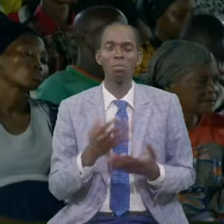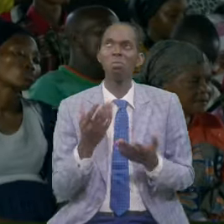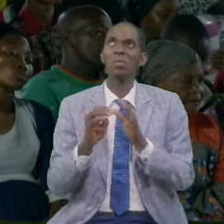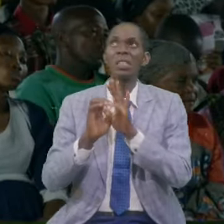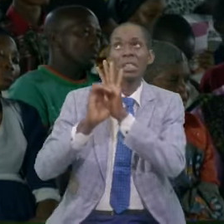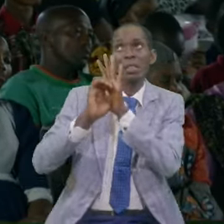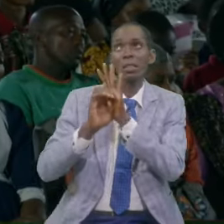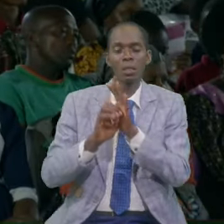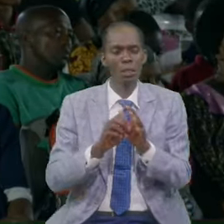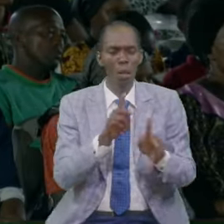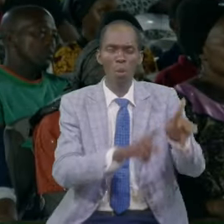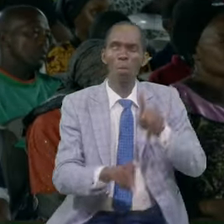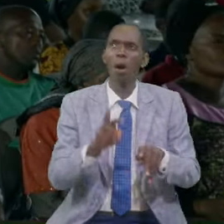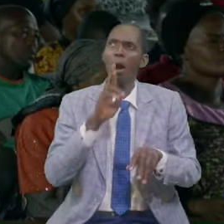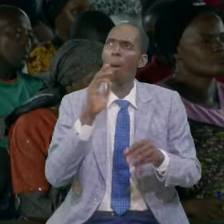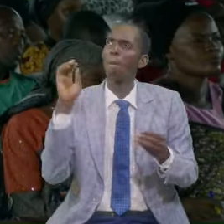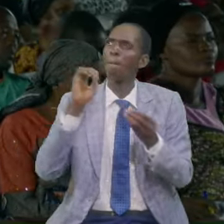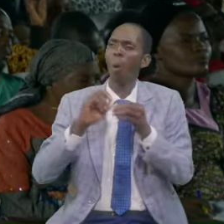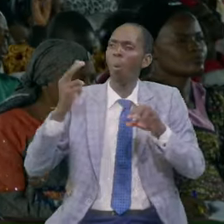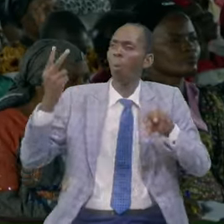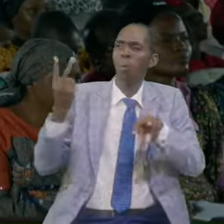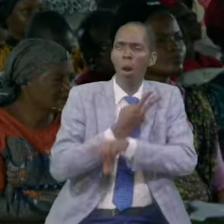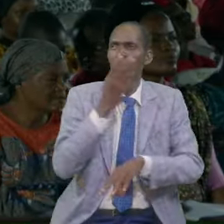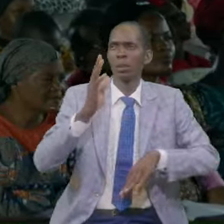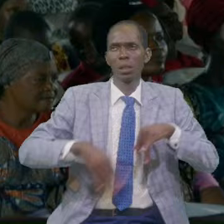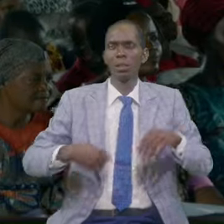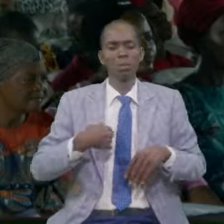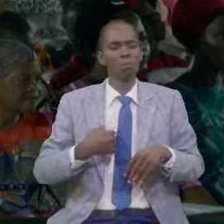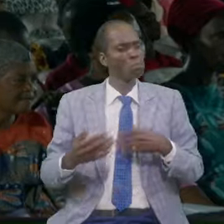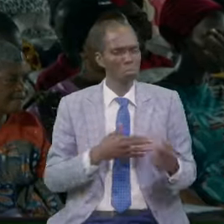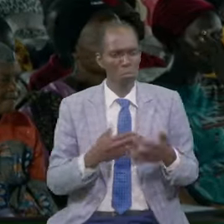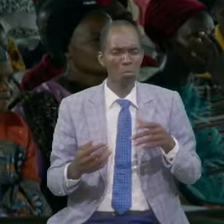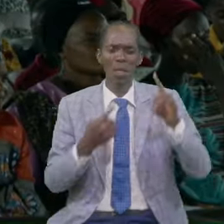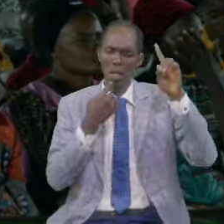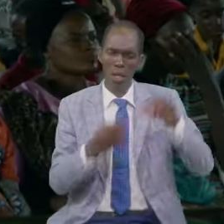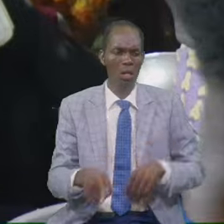నాకు నేను అలా చేసుకోలేకపోతే పరిస్థితి ఏంటి? వారికి చెప్పండి.